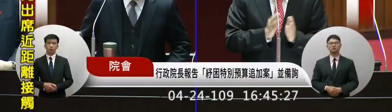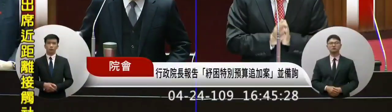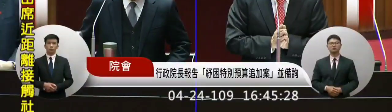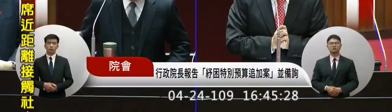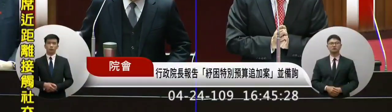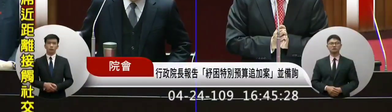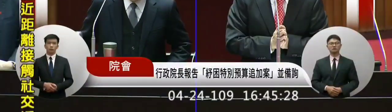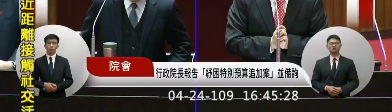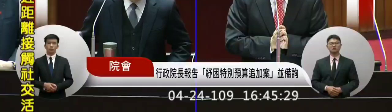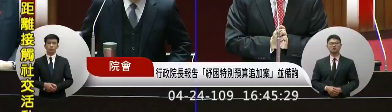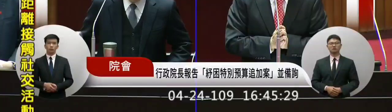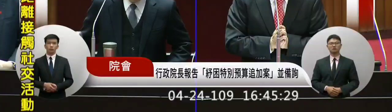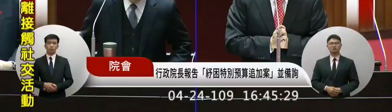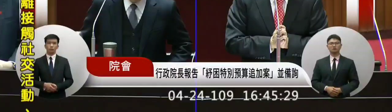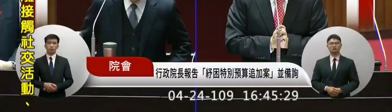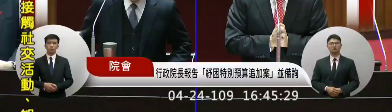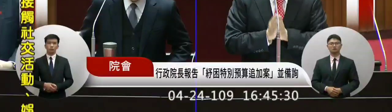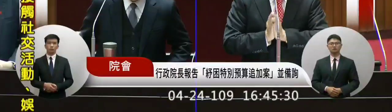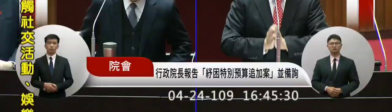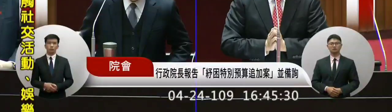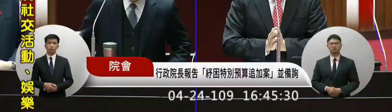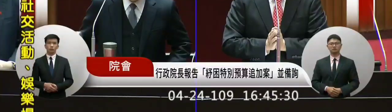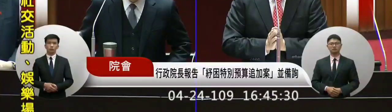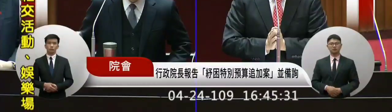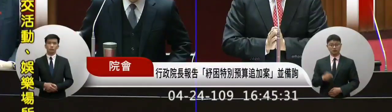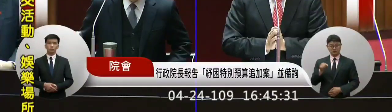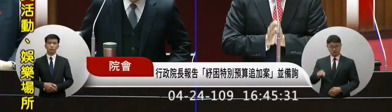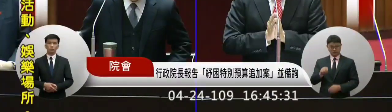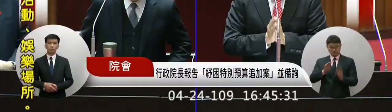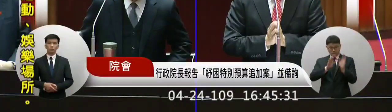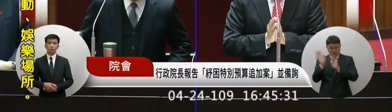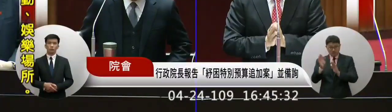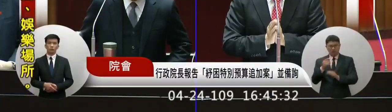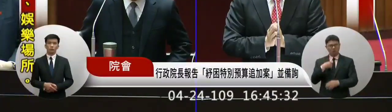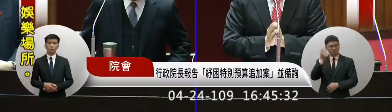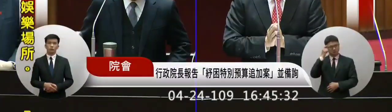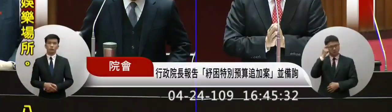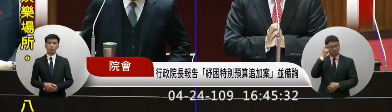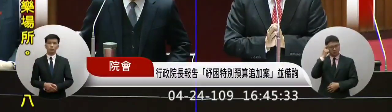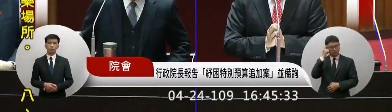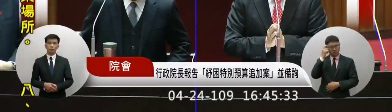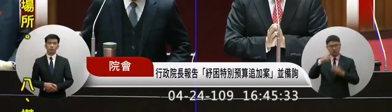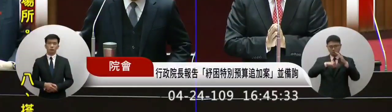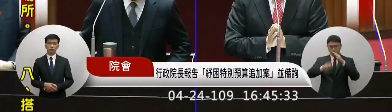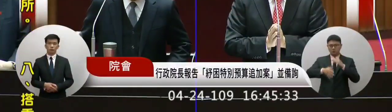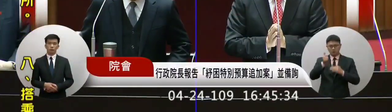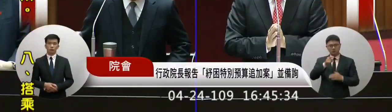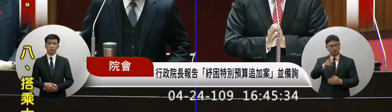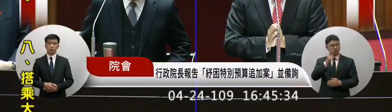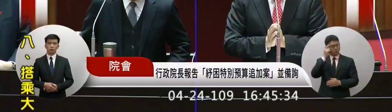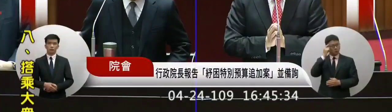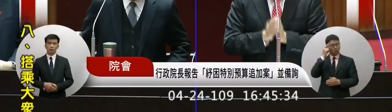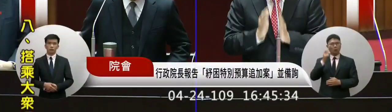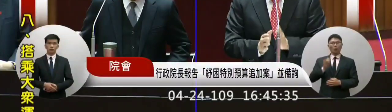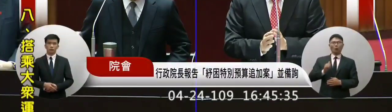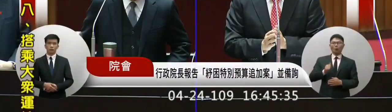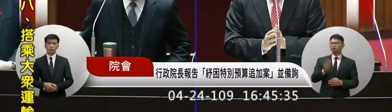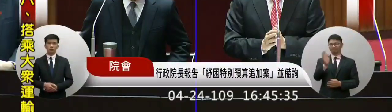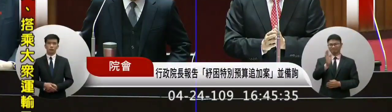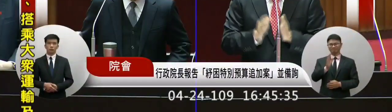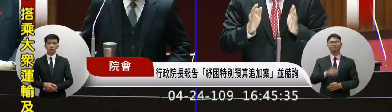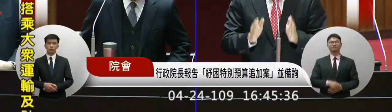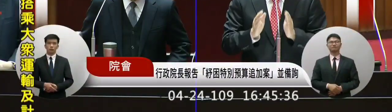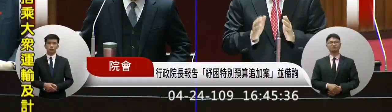在这种情况之下，我觉得院长不要太过度的乐观，因